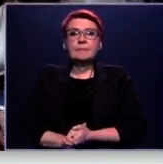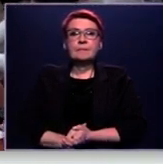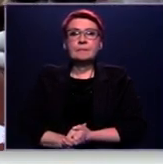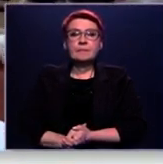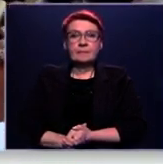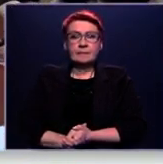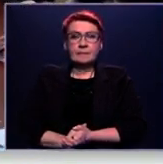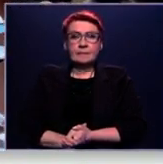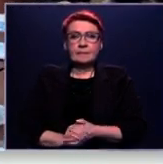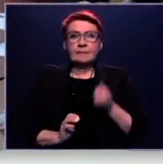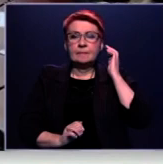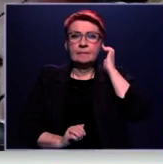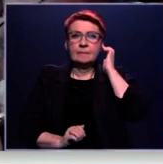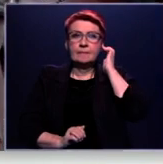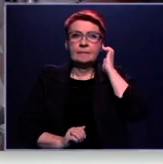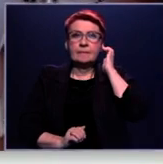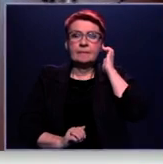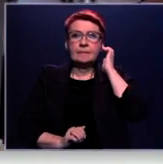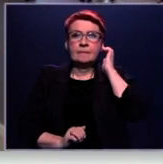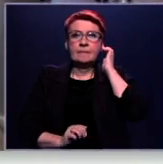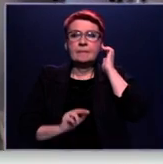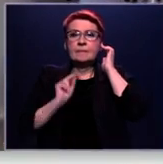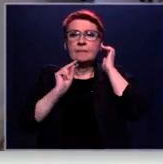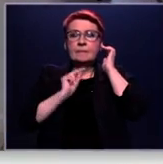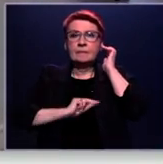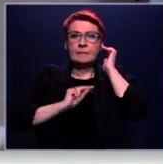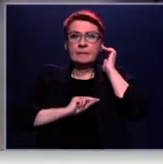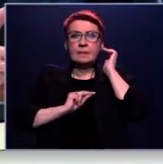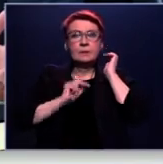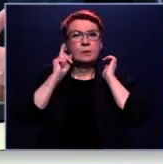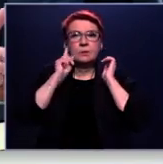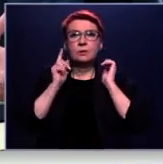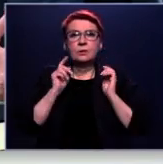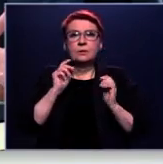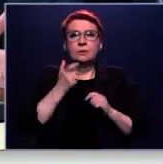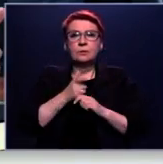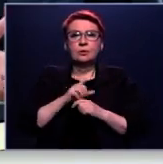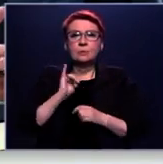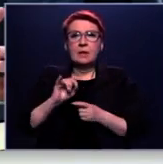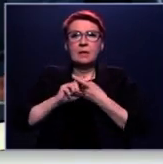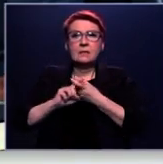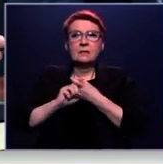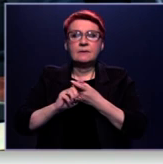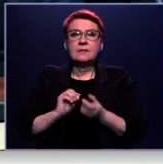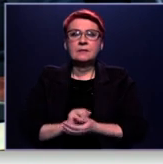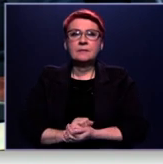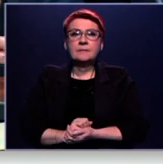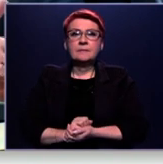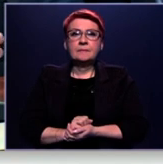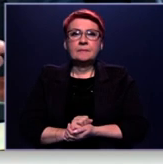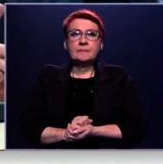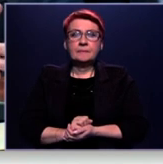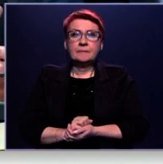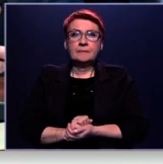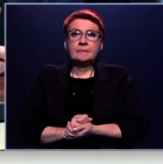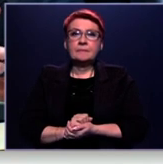другие герои нашего времени, работайте, братья, Маргалитина Багдана. Я не знаю, в школьных классах есть сегодня портрет